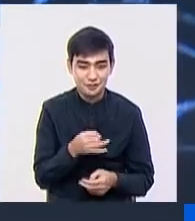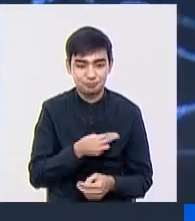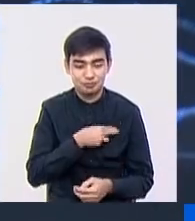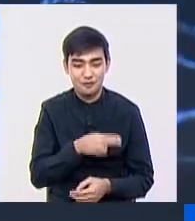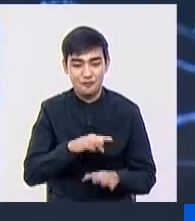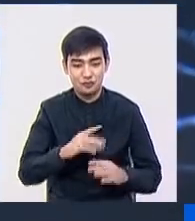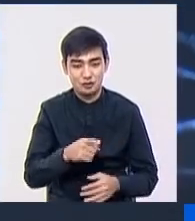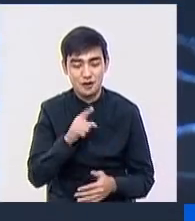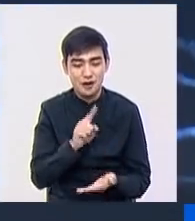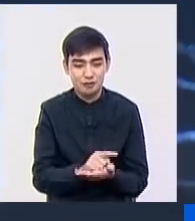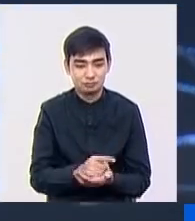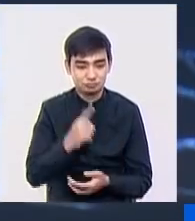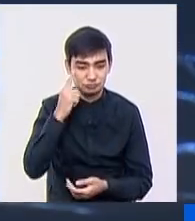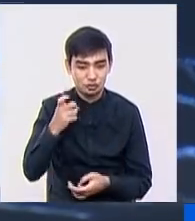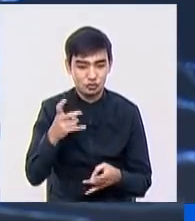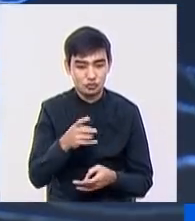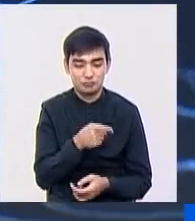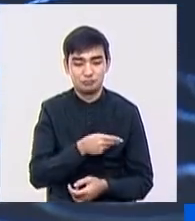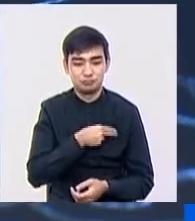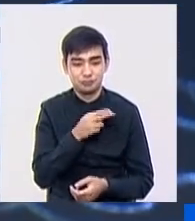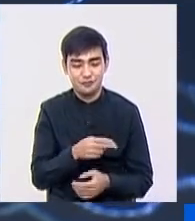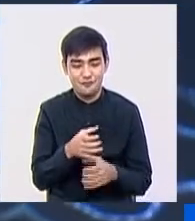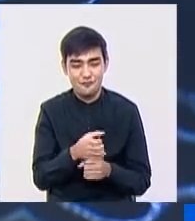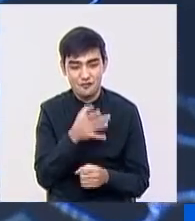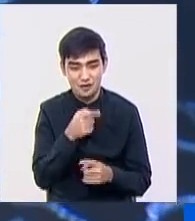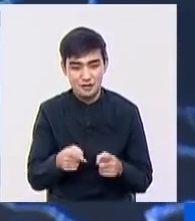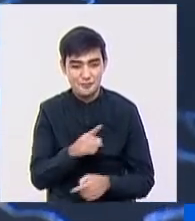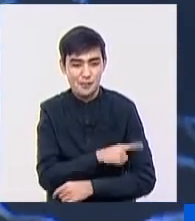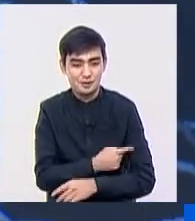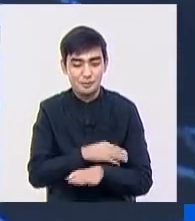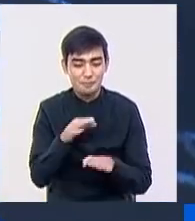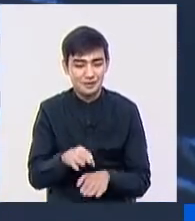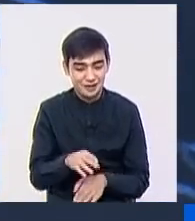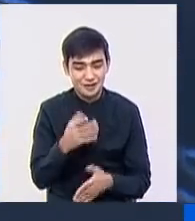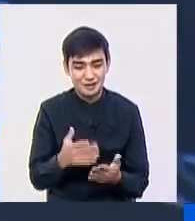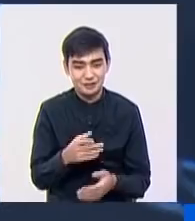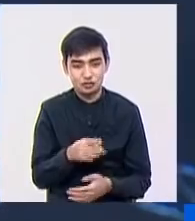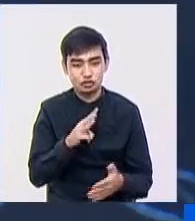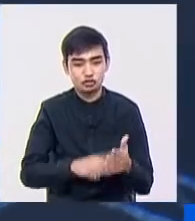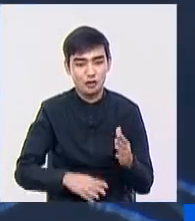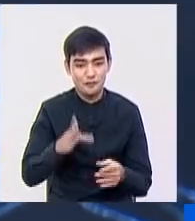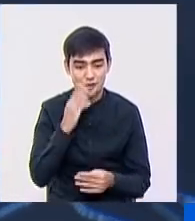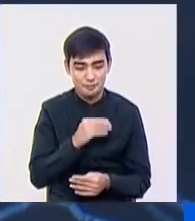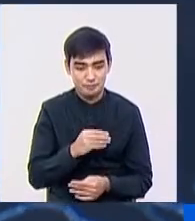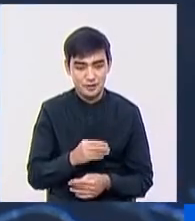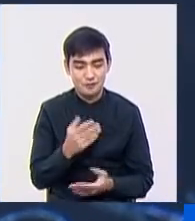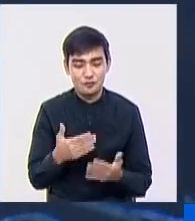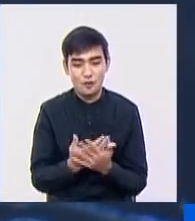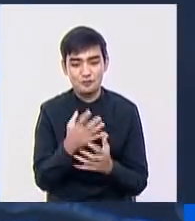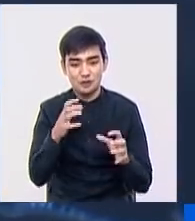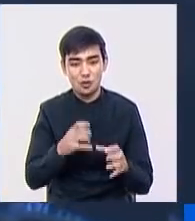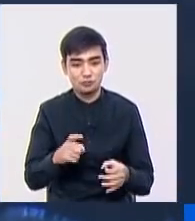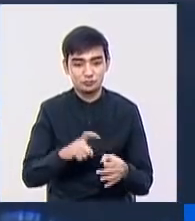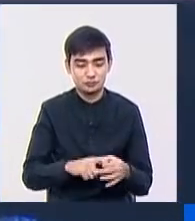смерти питомца обязательно сообщать о ней в сжатые сроки в ветеринарную клинику, иначе грозят штрафы. Новый